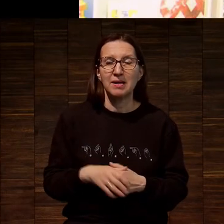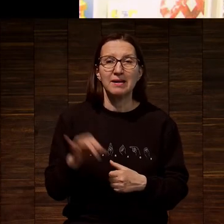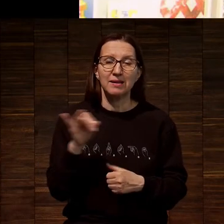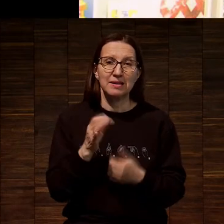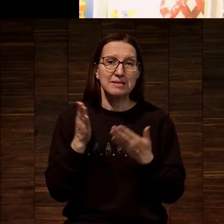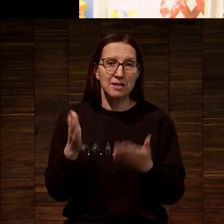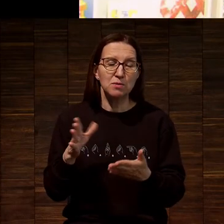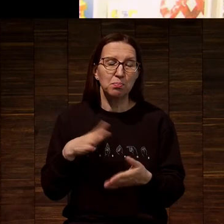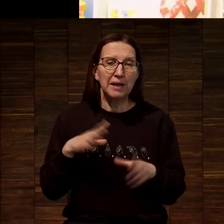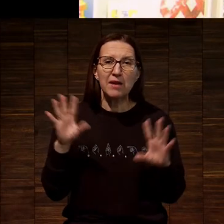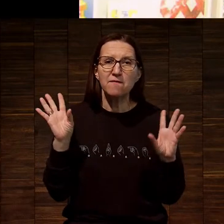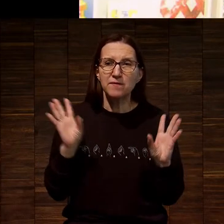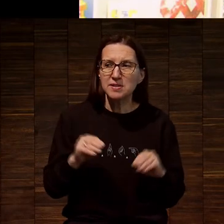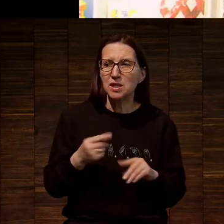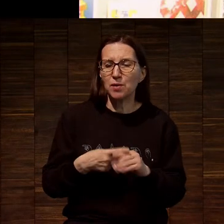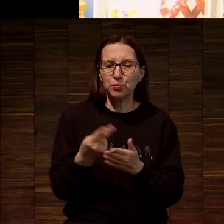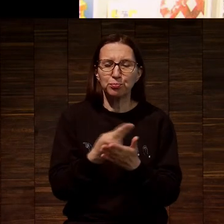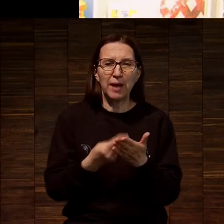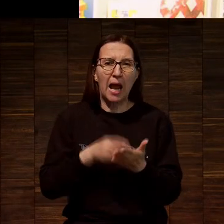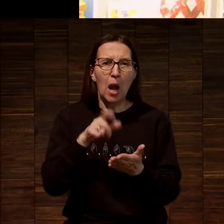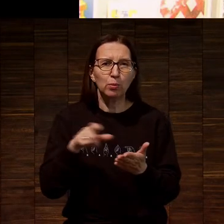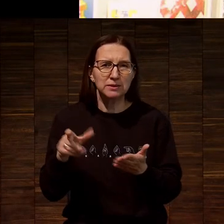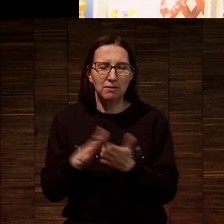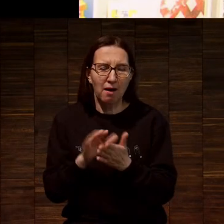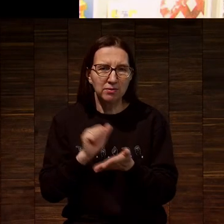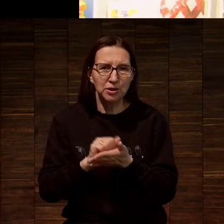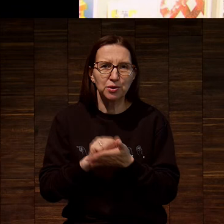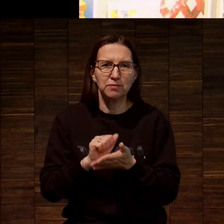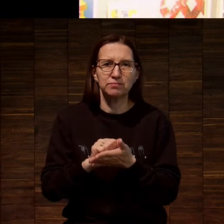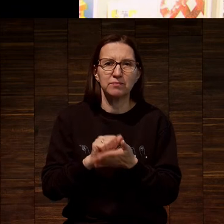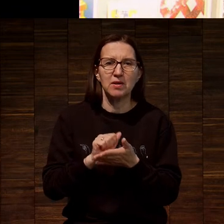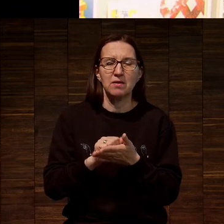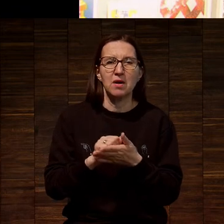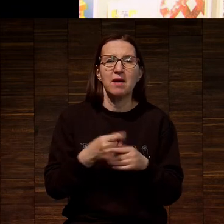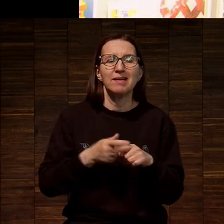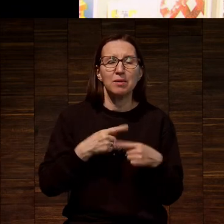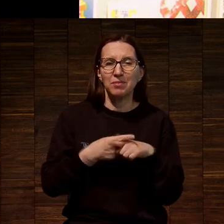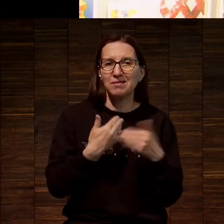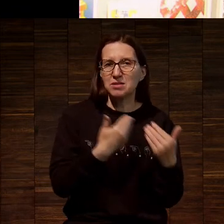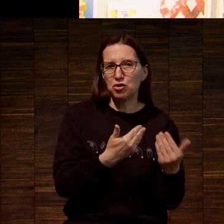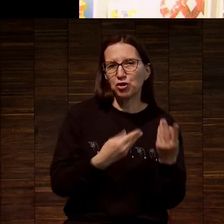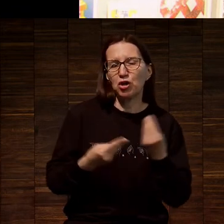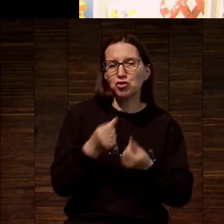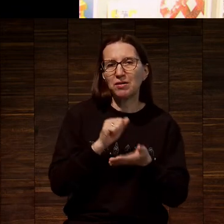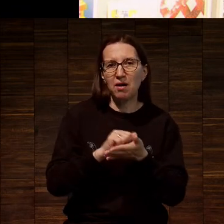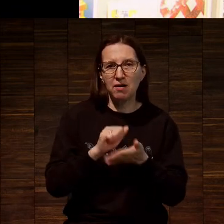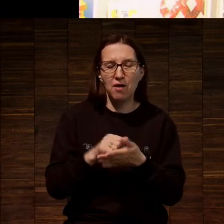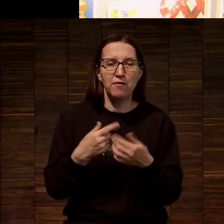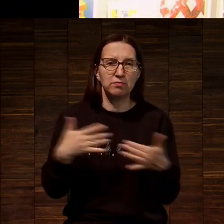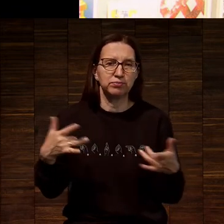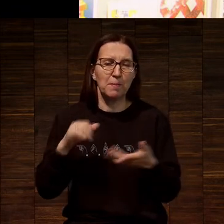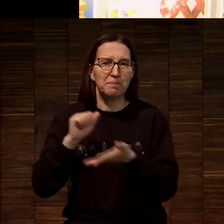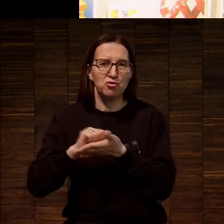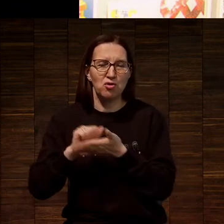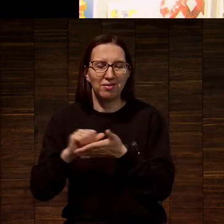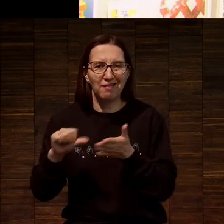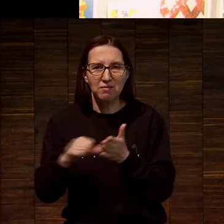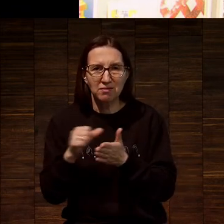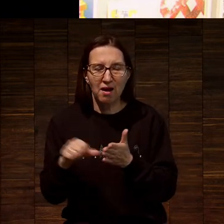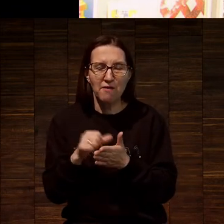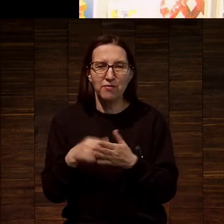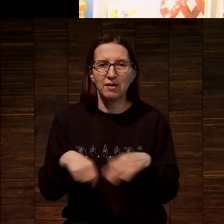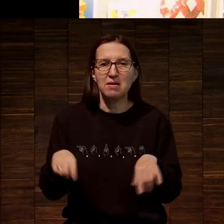Собственно, здесь были все иллюстраторы, которые печатали принты шелкографии, была печатная графика, фотография еще тогда сюда